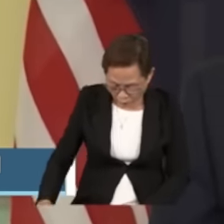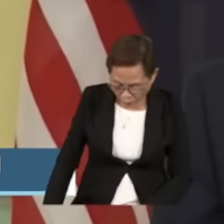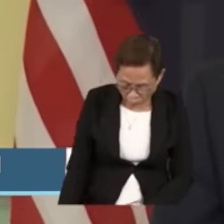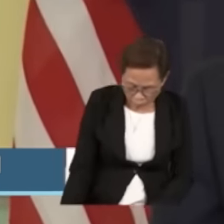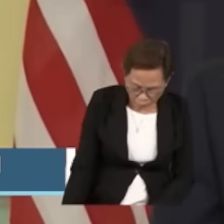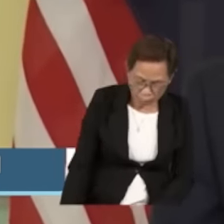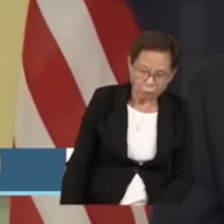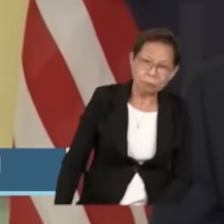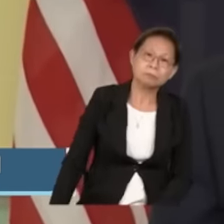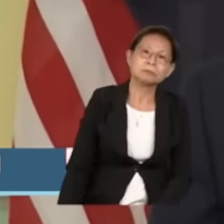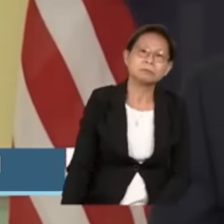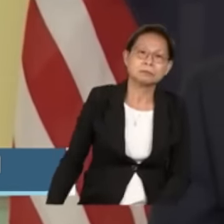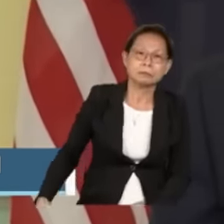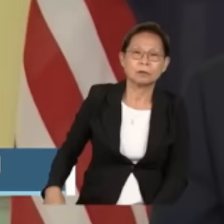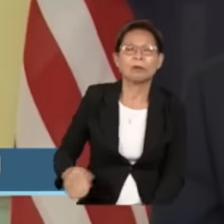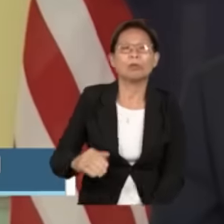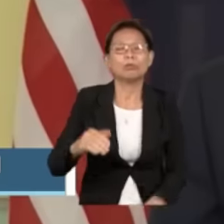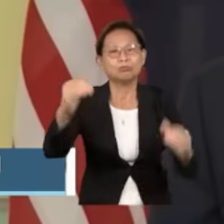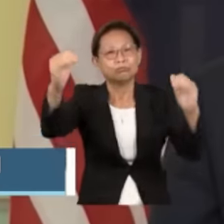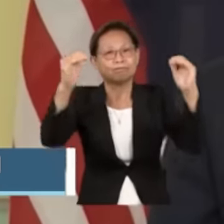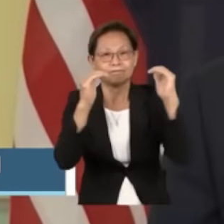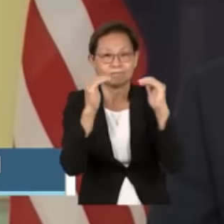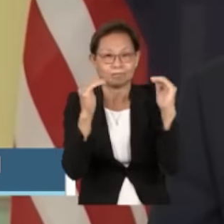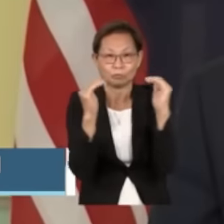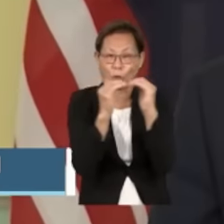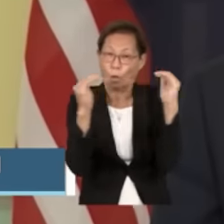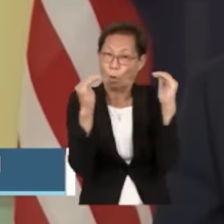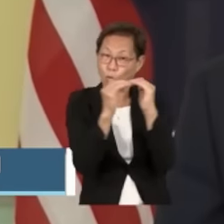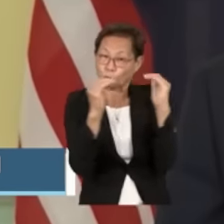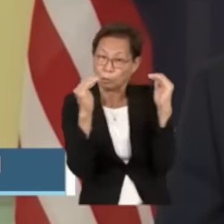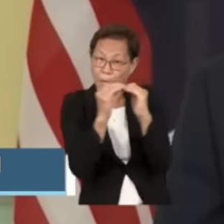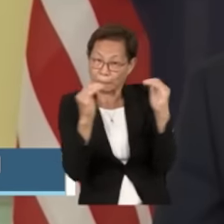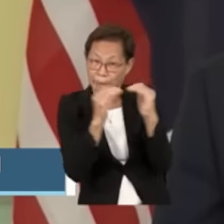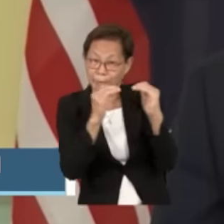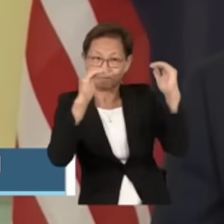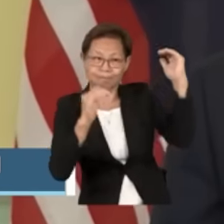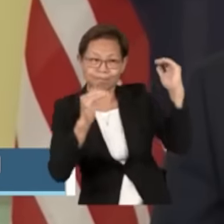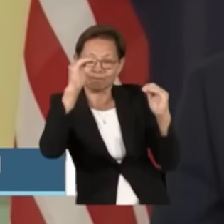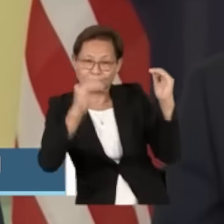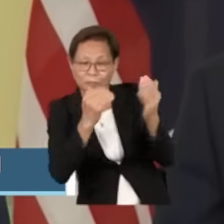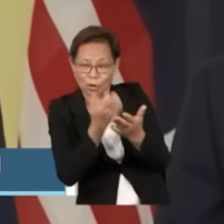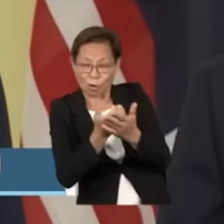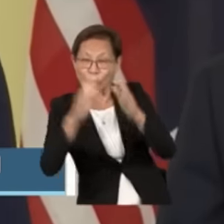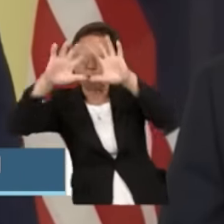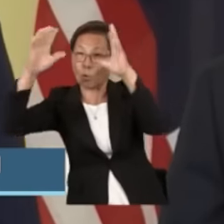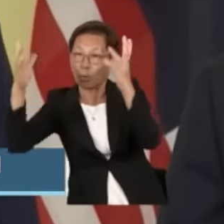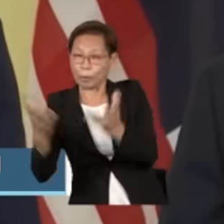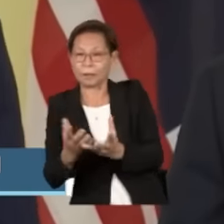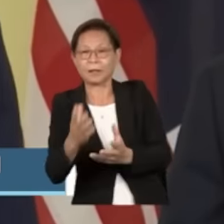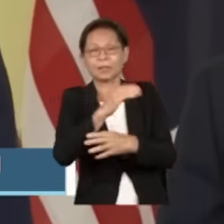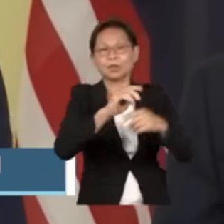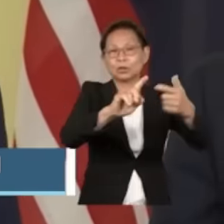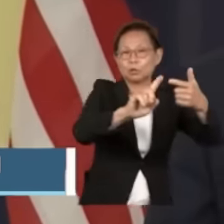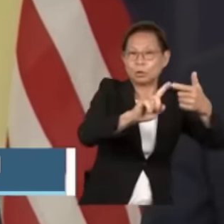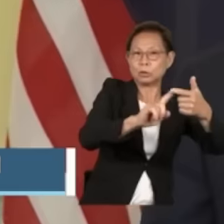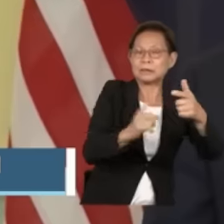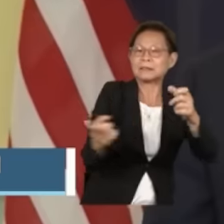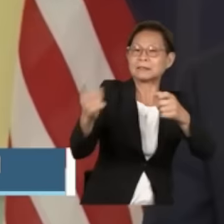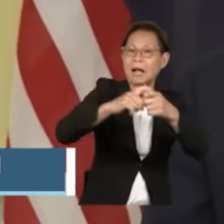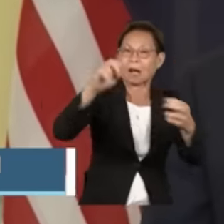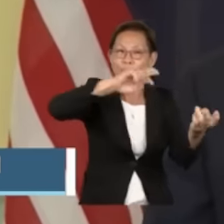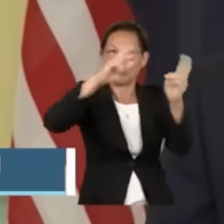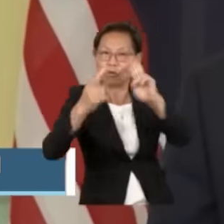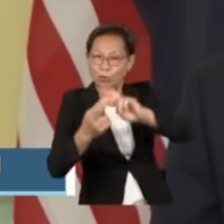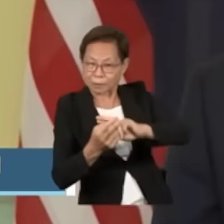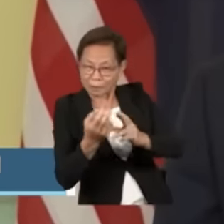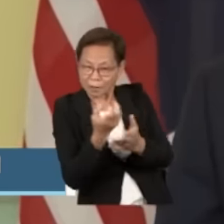untuk mengimbangi kelemahan ekonomi global. Kedua, tentang reformasi